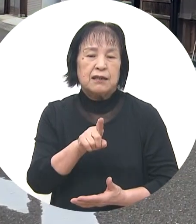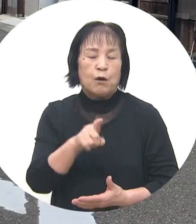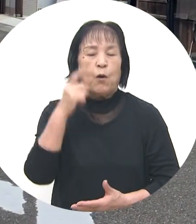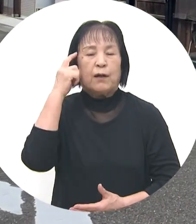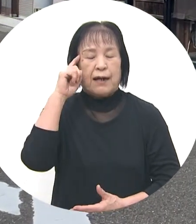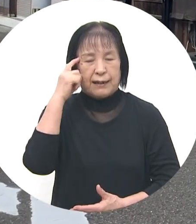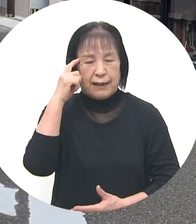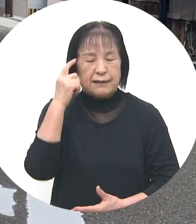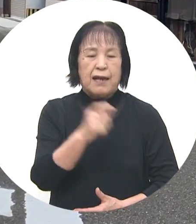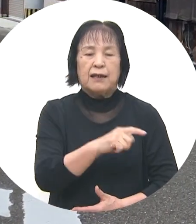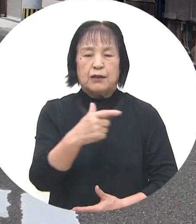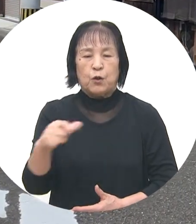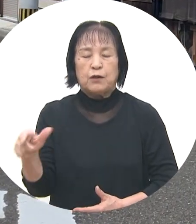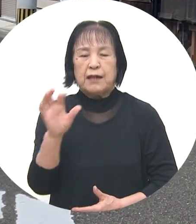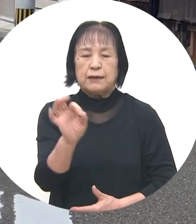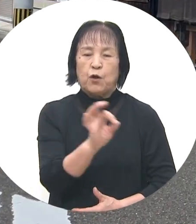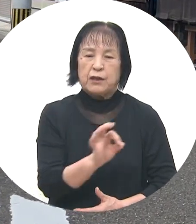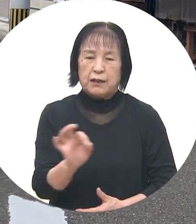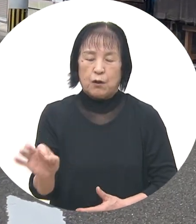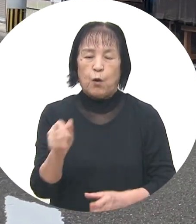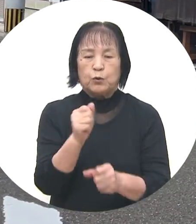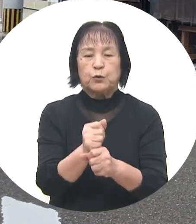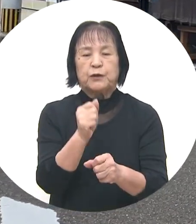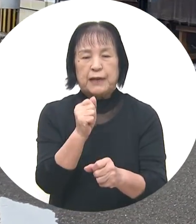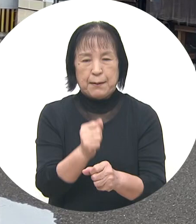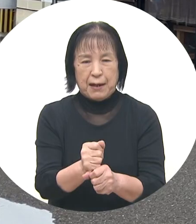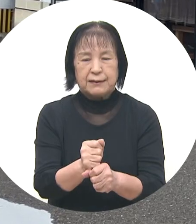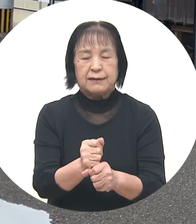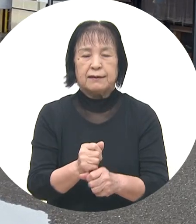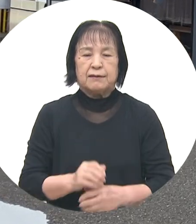いろいろな商品を製作しています。